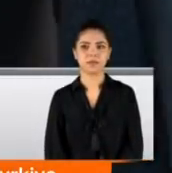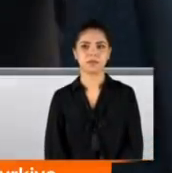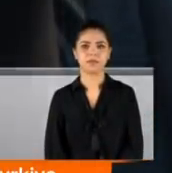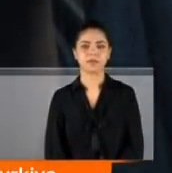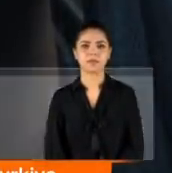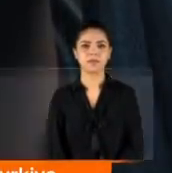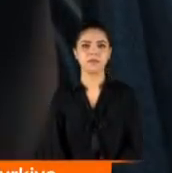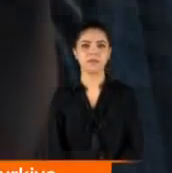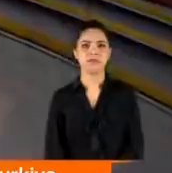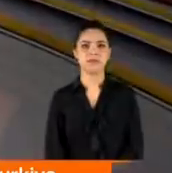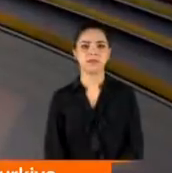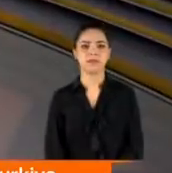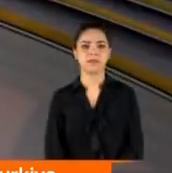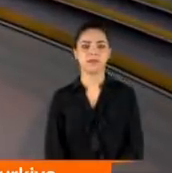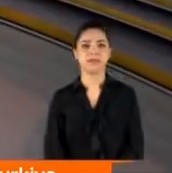kelleler düşecek.